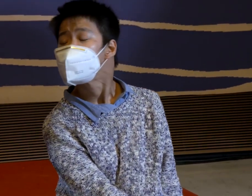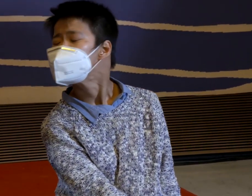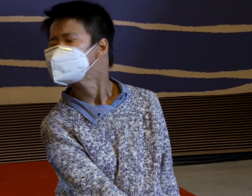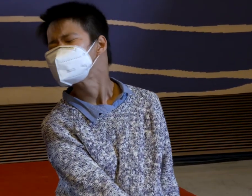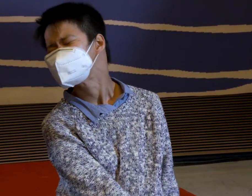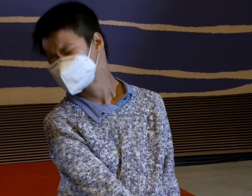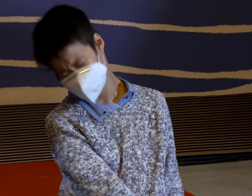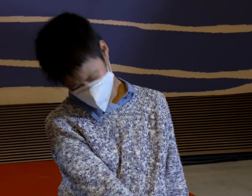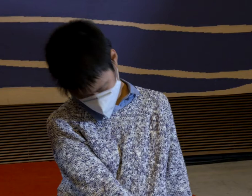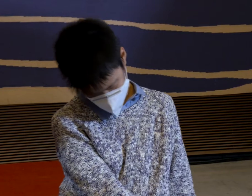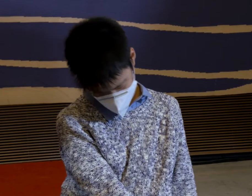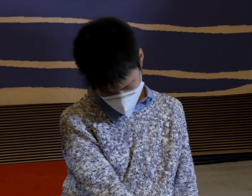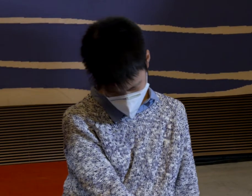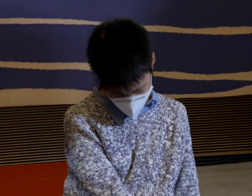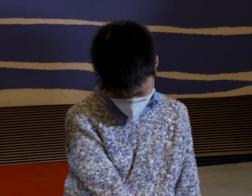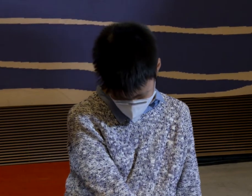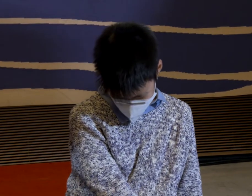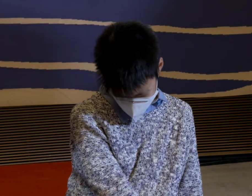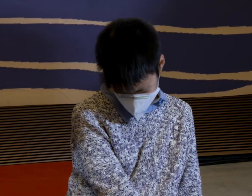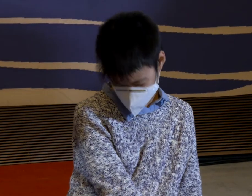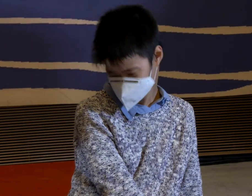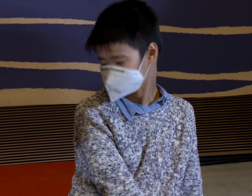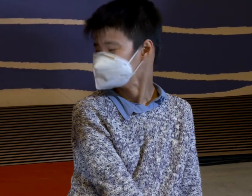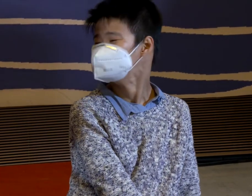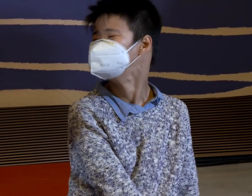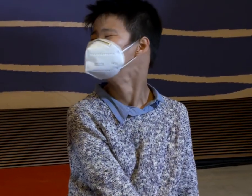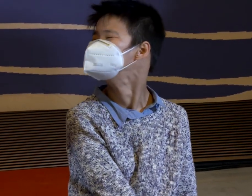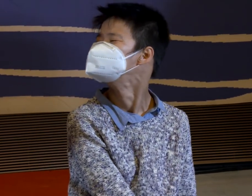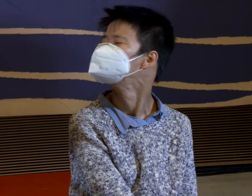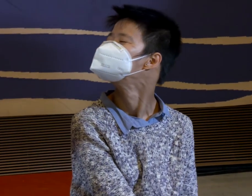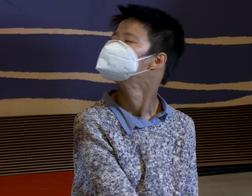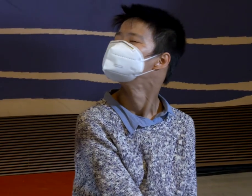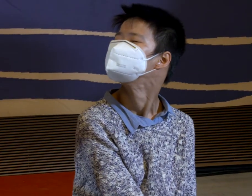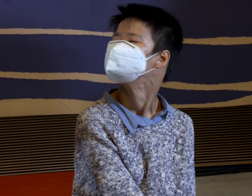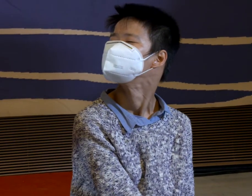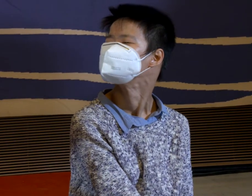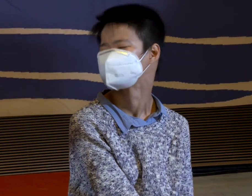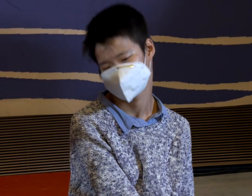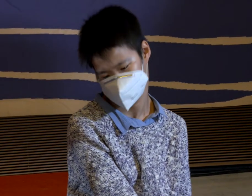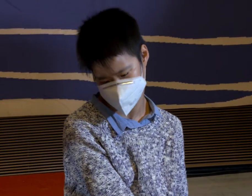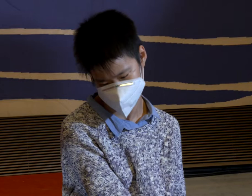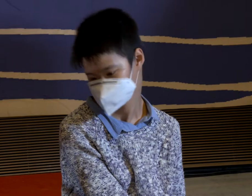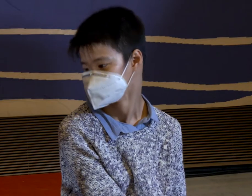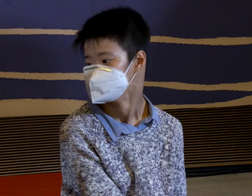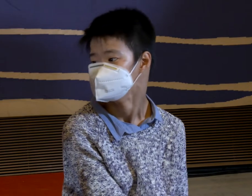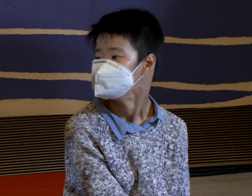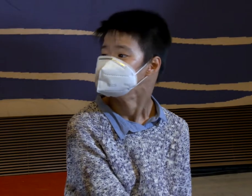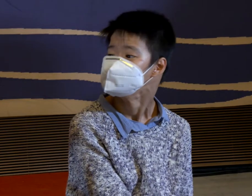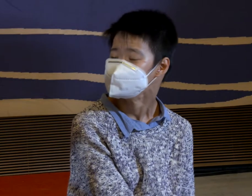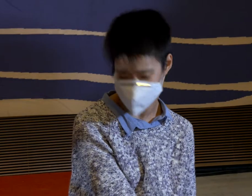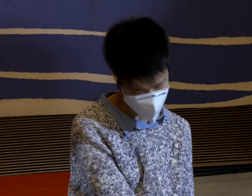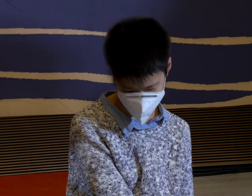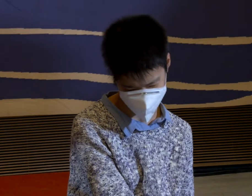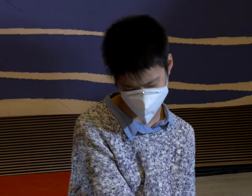pensée et de représentation hétérosexuelle pour construire leur propre narration. C'est leur corps qui m'a raconté